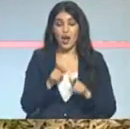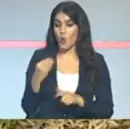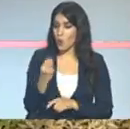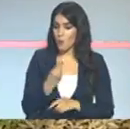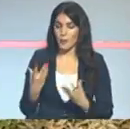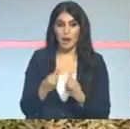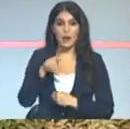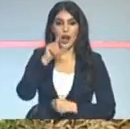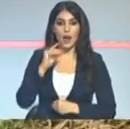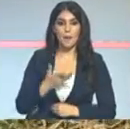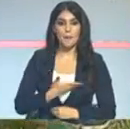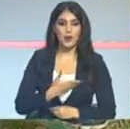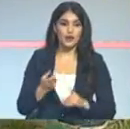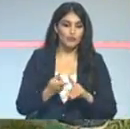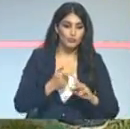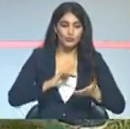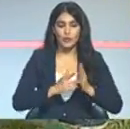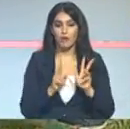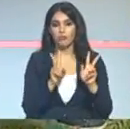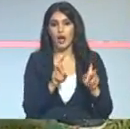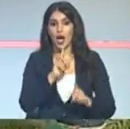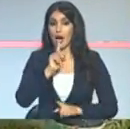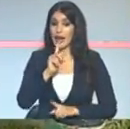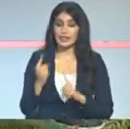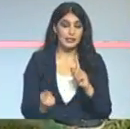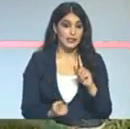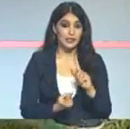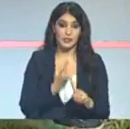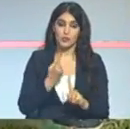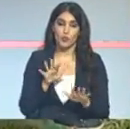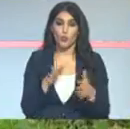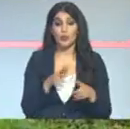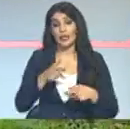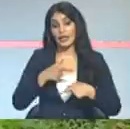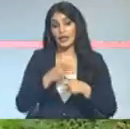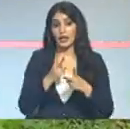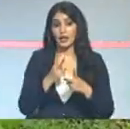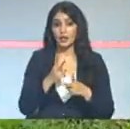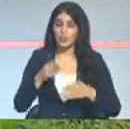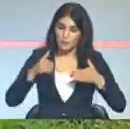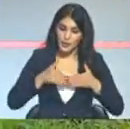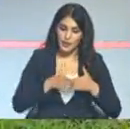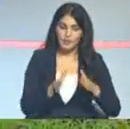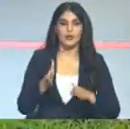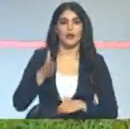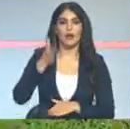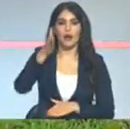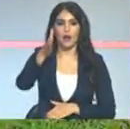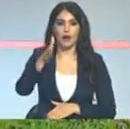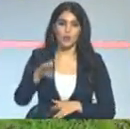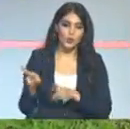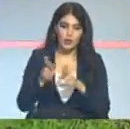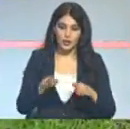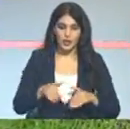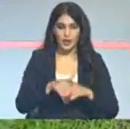والاولياء معلقه على قرار استثنائي قد يصدر سيفتح باب الامل وتستكمل